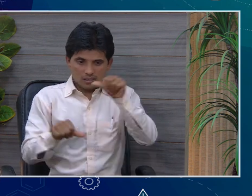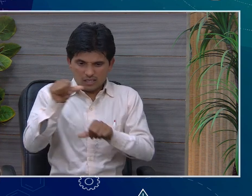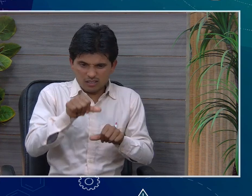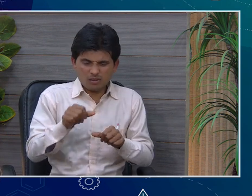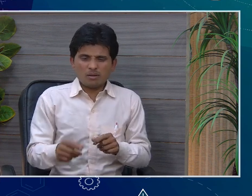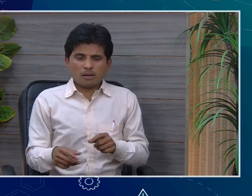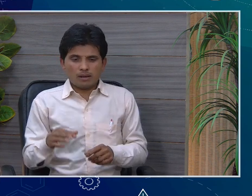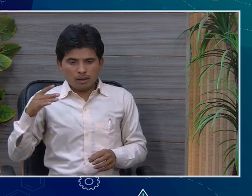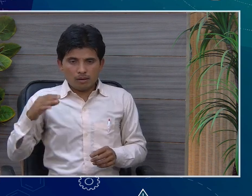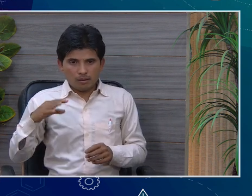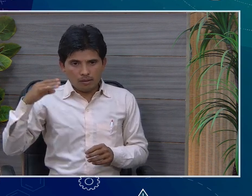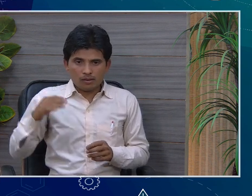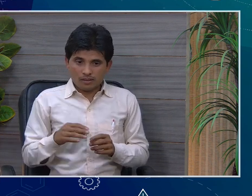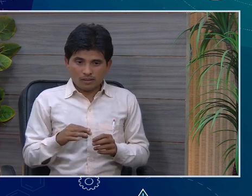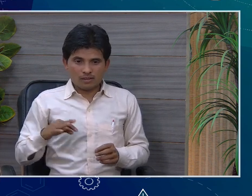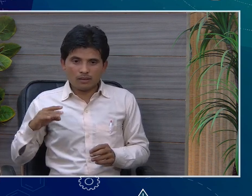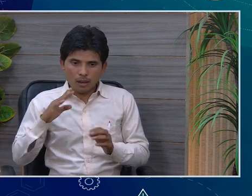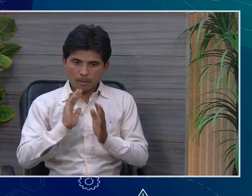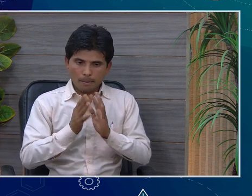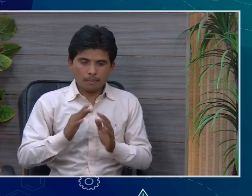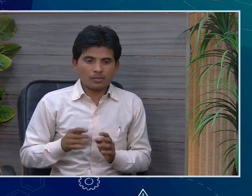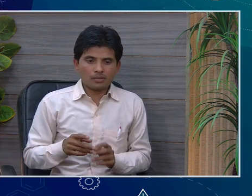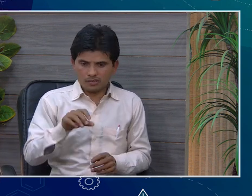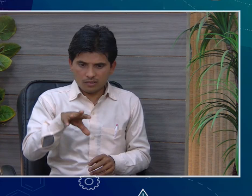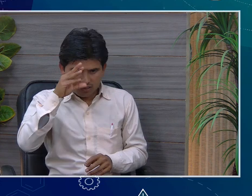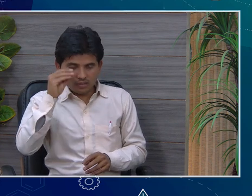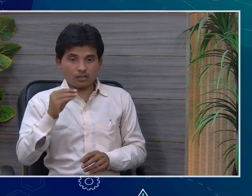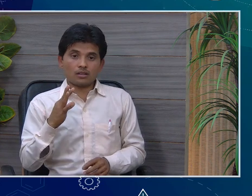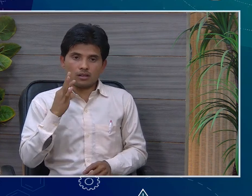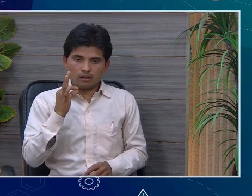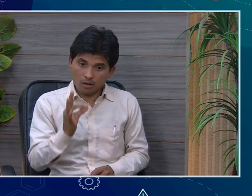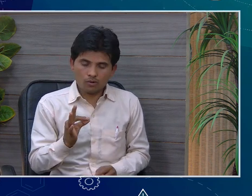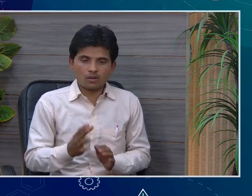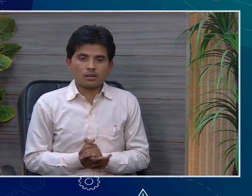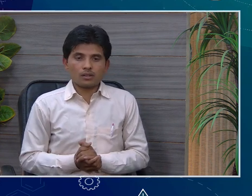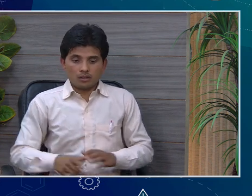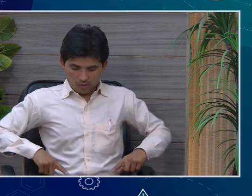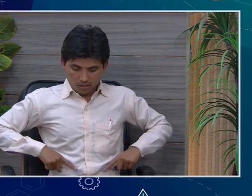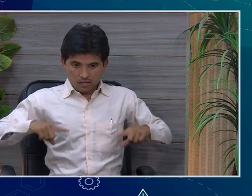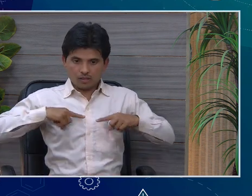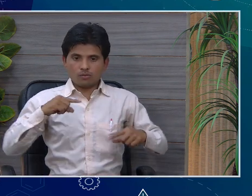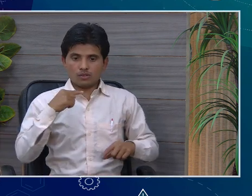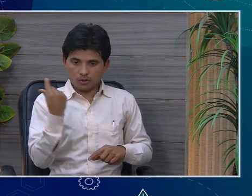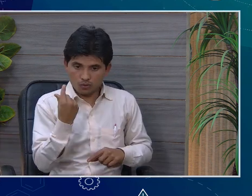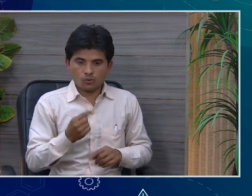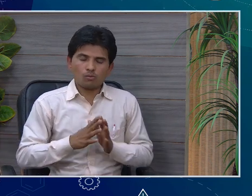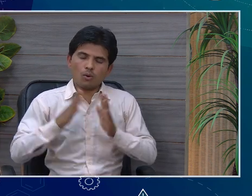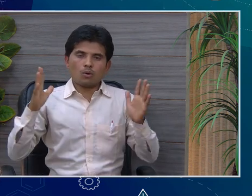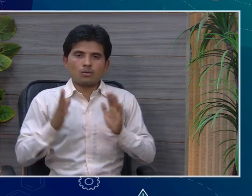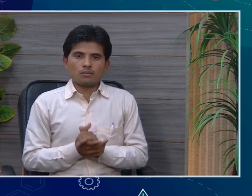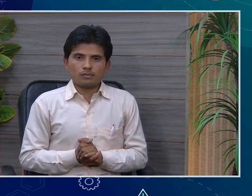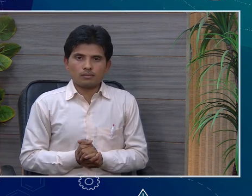साइंस पढ़कर सीखने का बहुत ही छोटा सा पार्ट है साइज जिंदगी में तभी में अप्लाई कर पाएंगे जब वह करके सीखा जाए तो जब